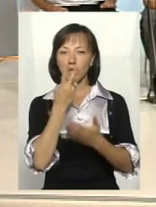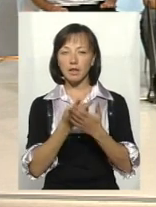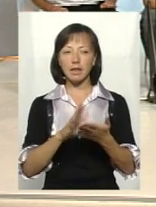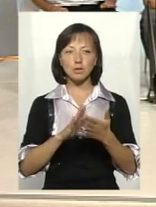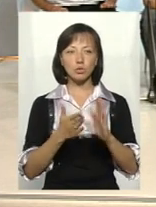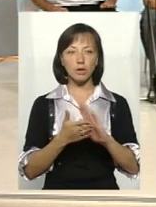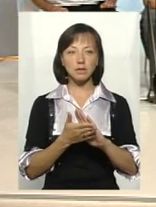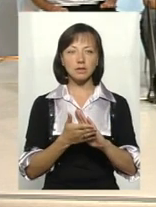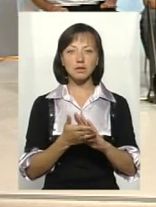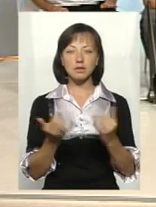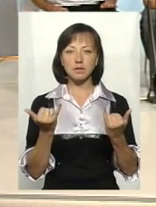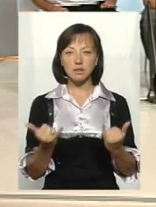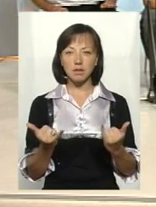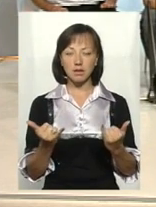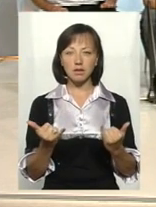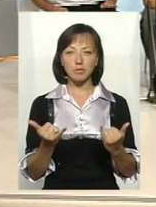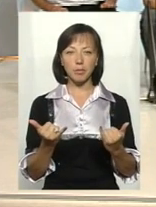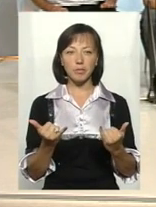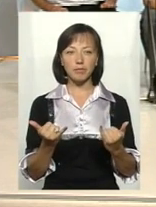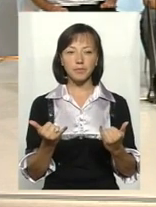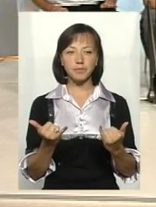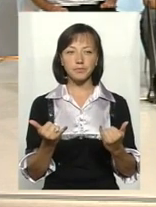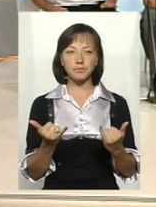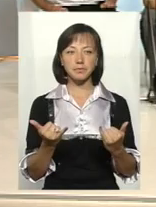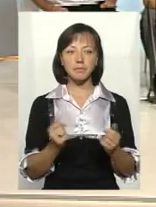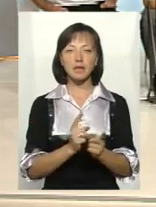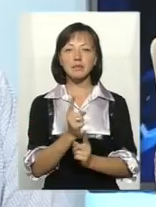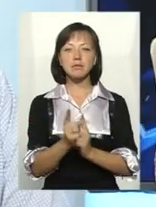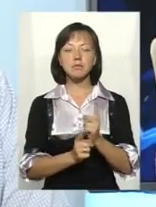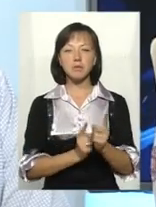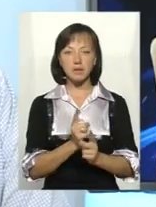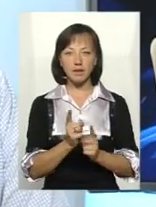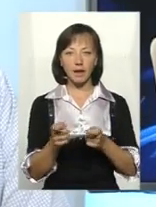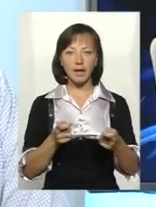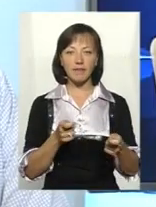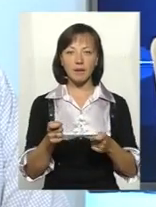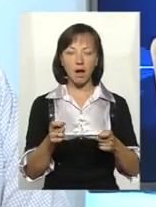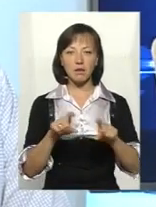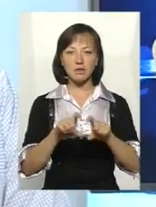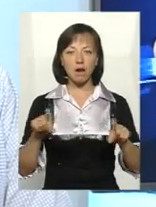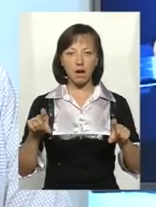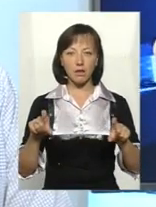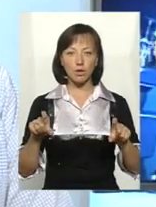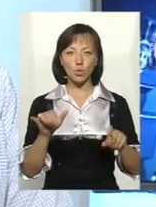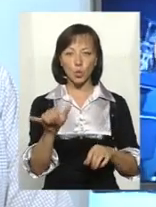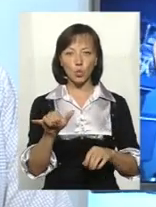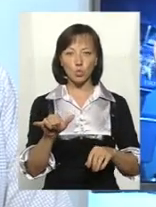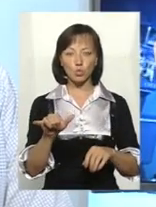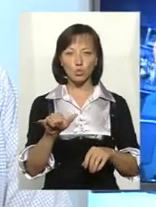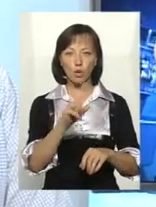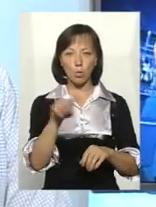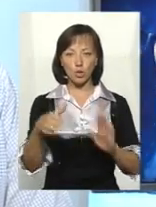картину, яка склалася довкола зміни керівника закладу у 6-й